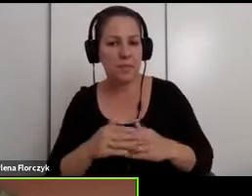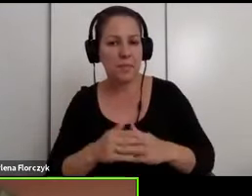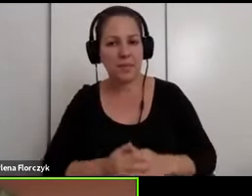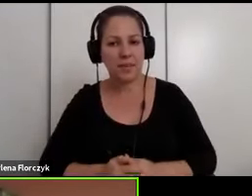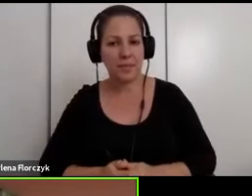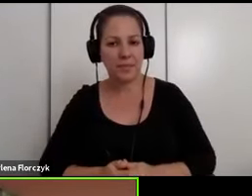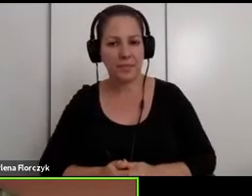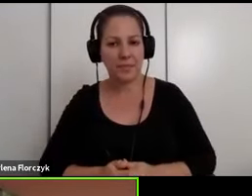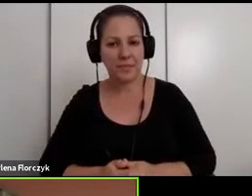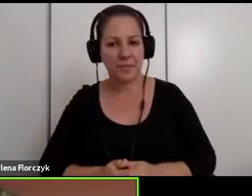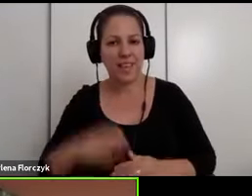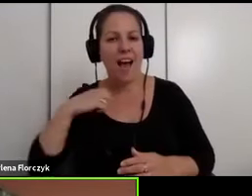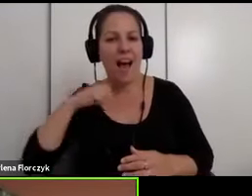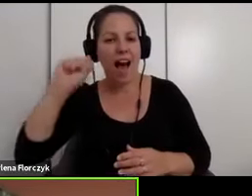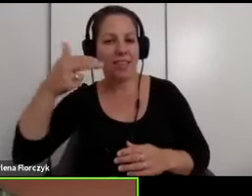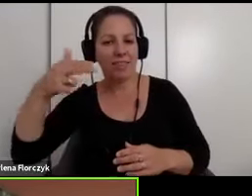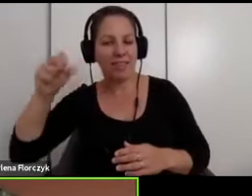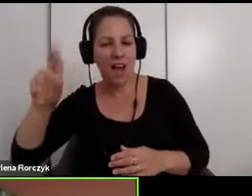Nazywam Anna Rochowska.